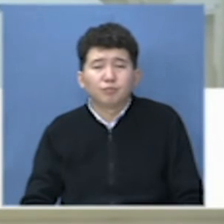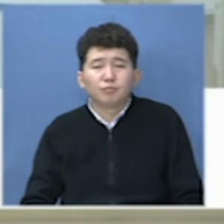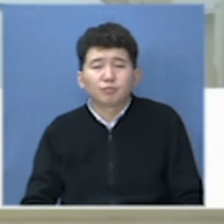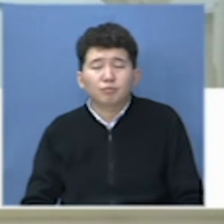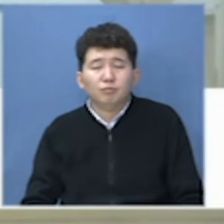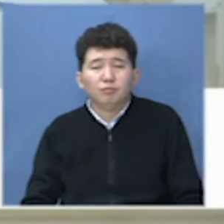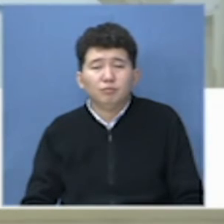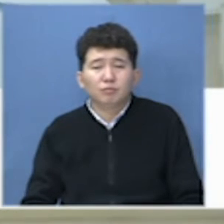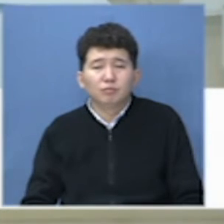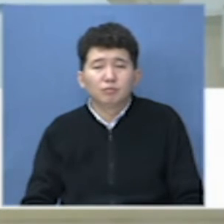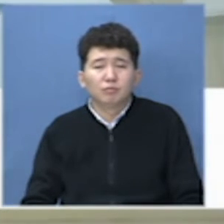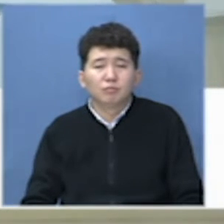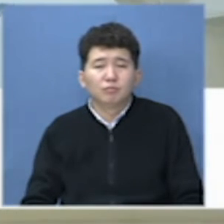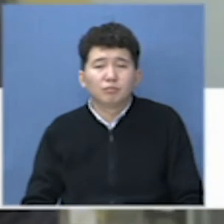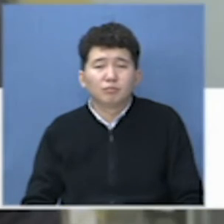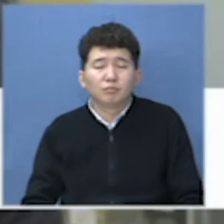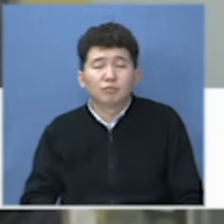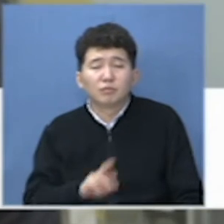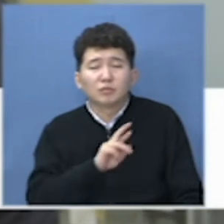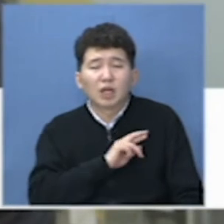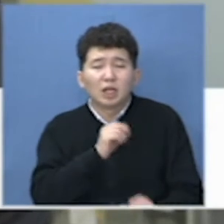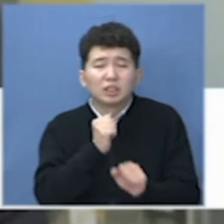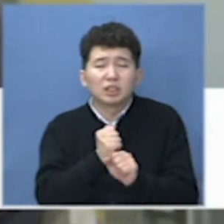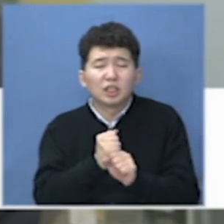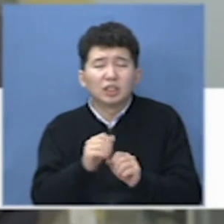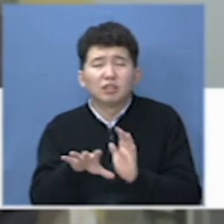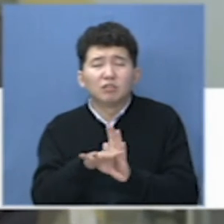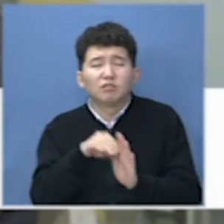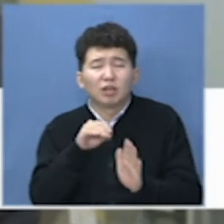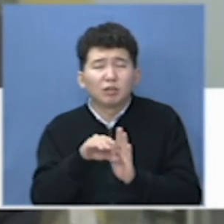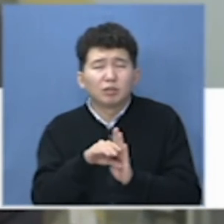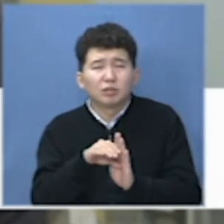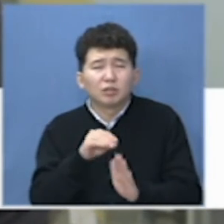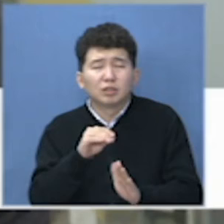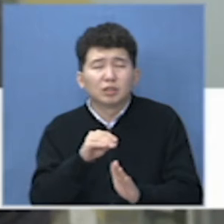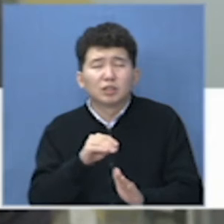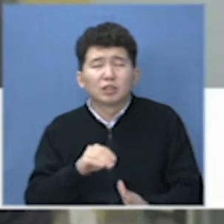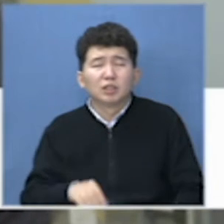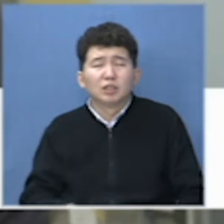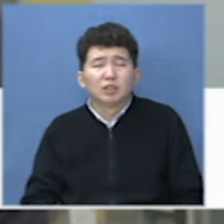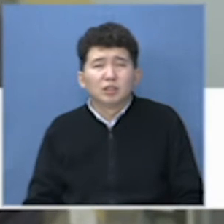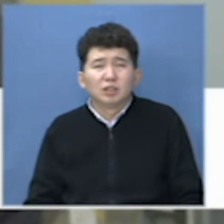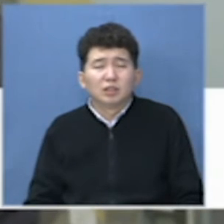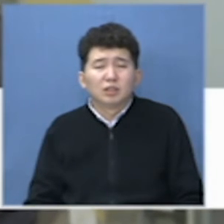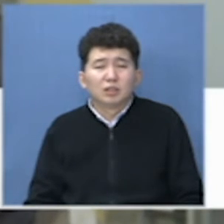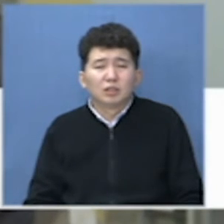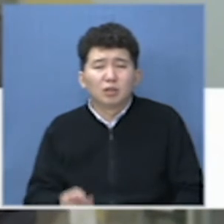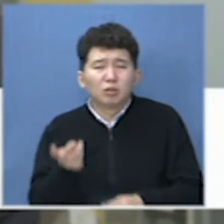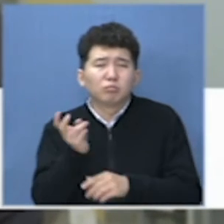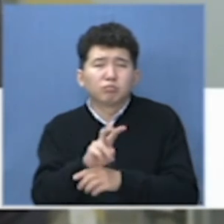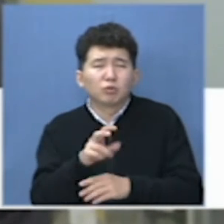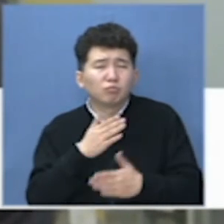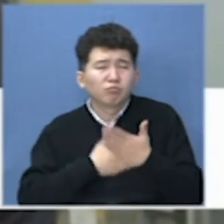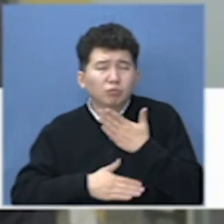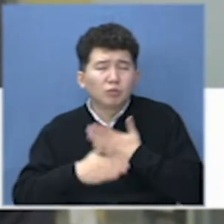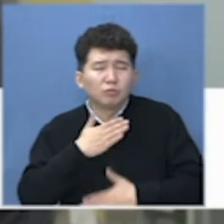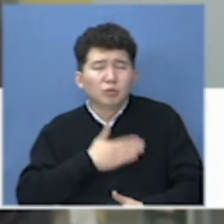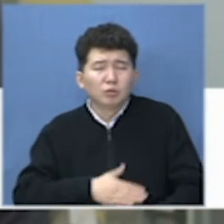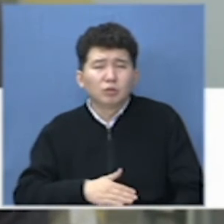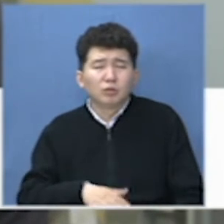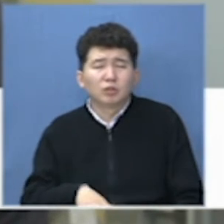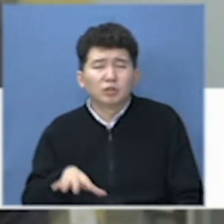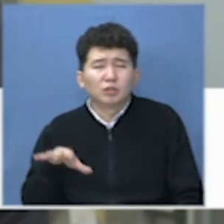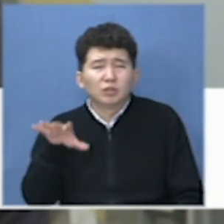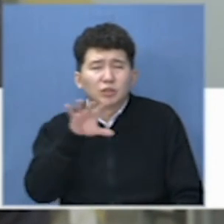выбор. Вот, пришел с удовольствием. Вот, как бы всем желаю здоровья, всем